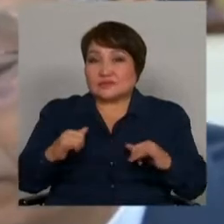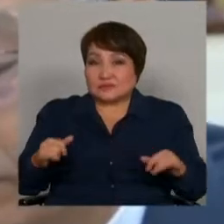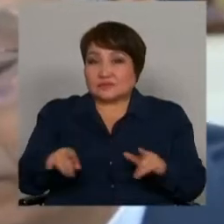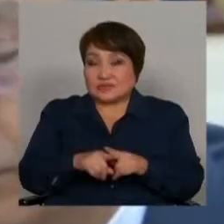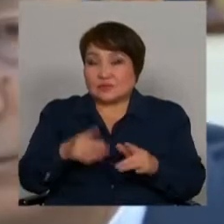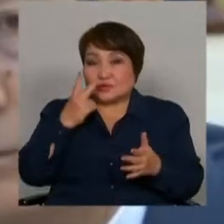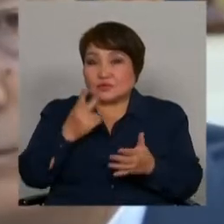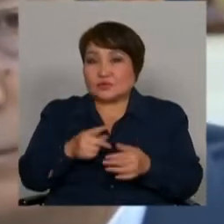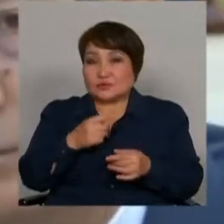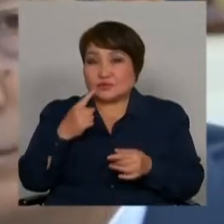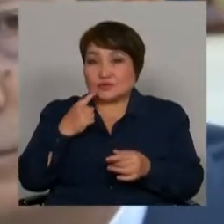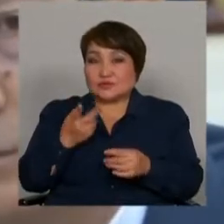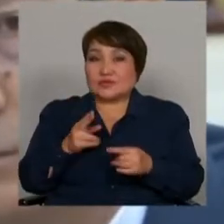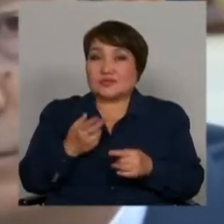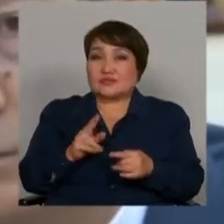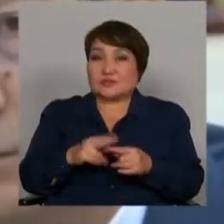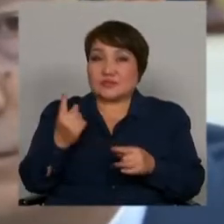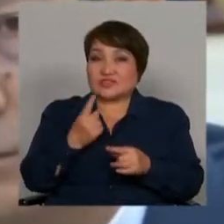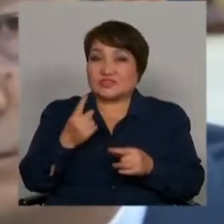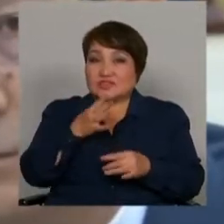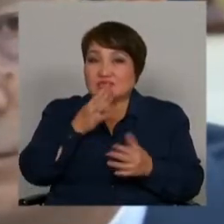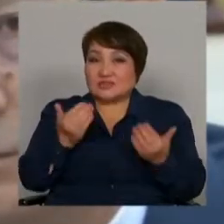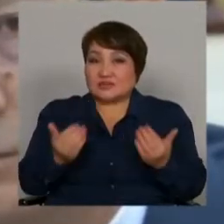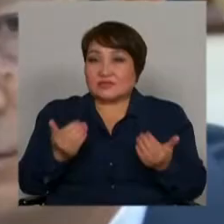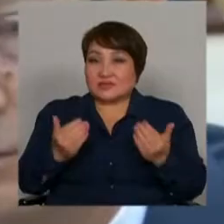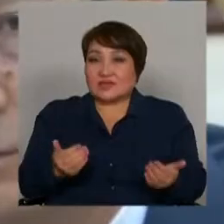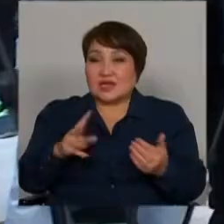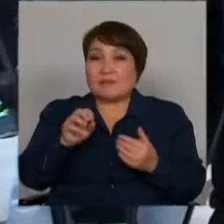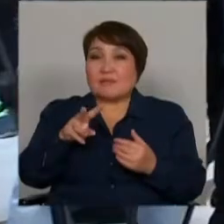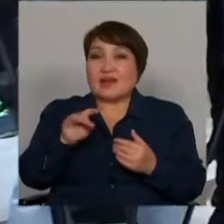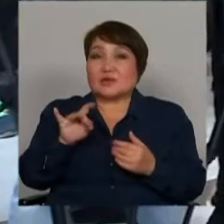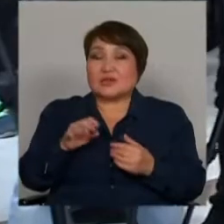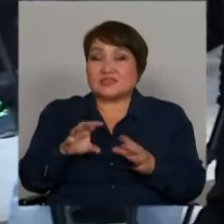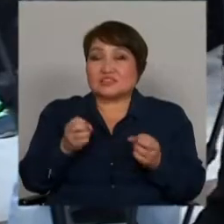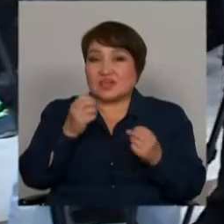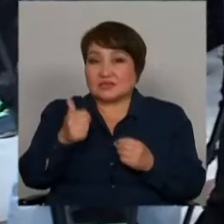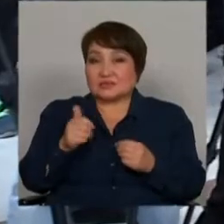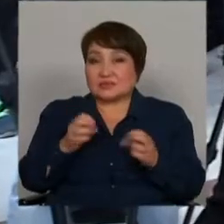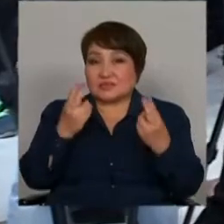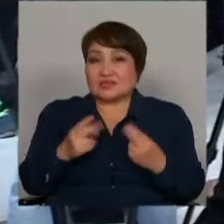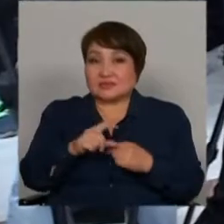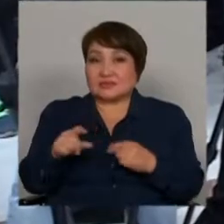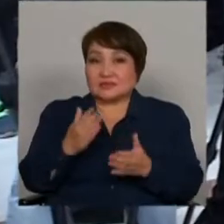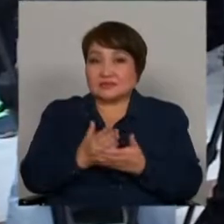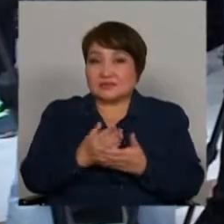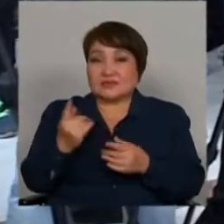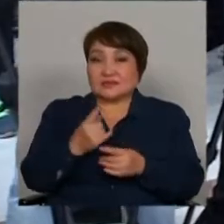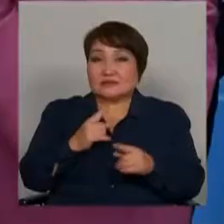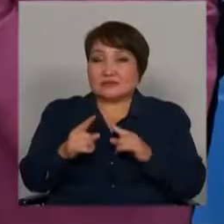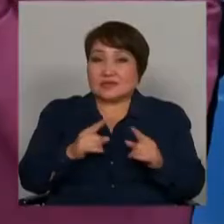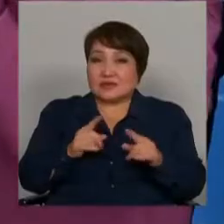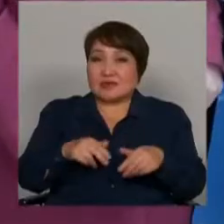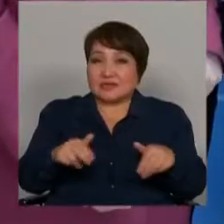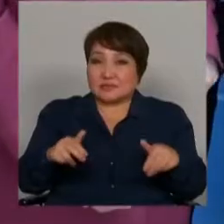бізге бірінші заманауи молекулярдық әдістерді меңгерген жақсы мамандар керек. Алдағы сайлауда парламентке, үкіметке жаңа адамдардың